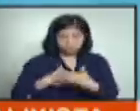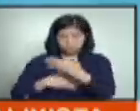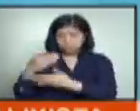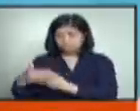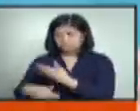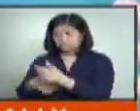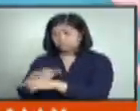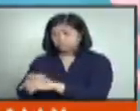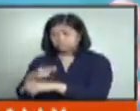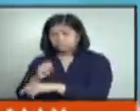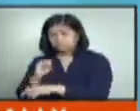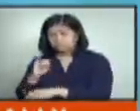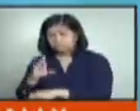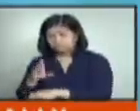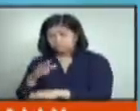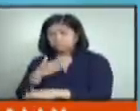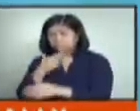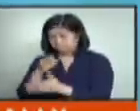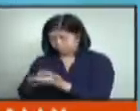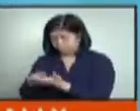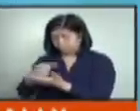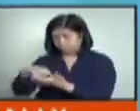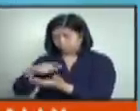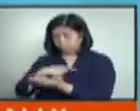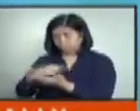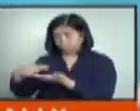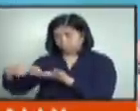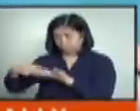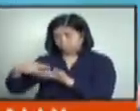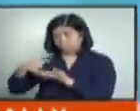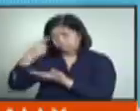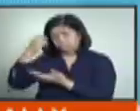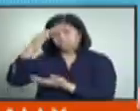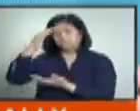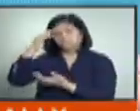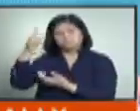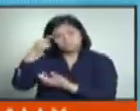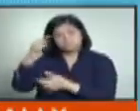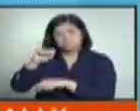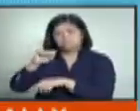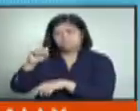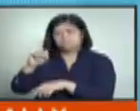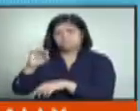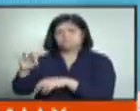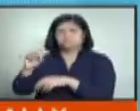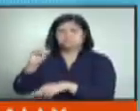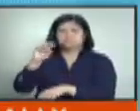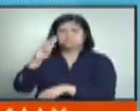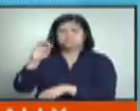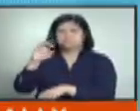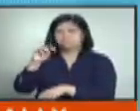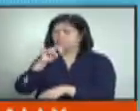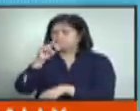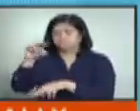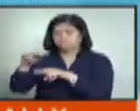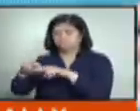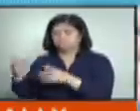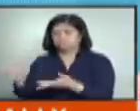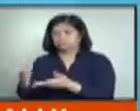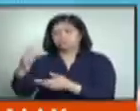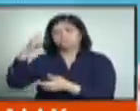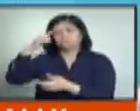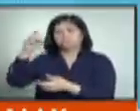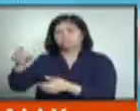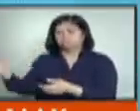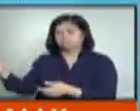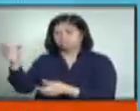sir, maging honest po kayo sa amin. Kasi kung alam ko lang po na ikaw yung subcontractor, hindi ka namin pinaupo dito. Ang dapat